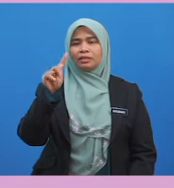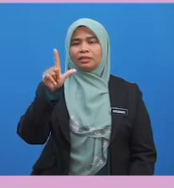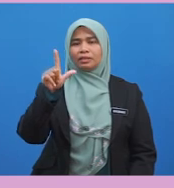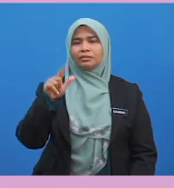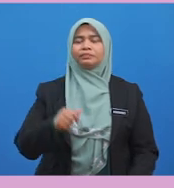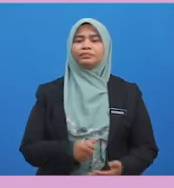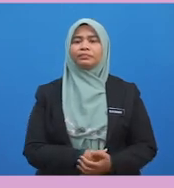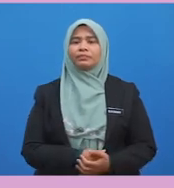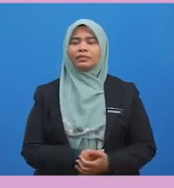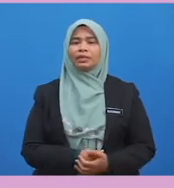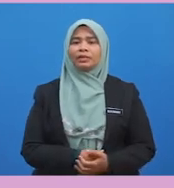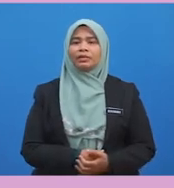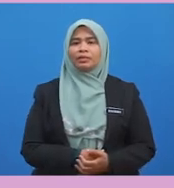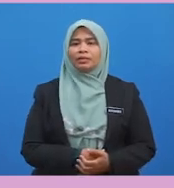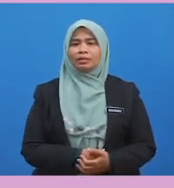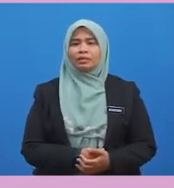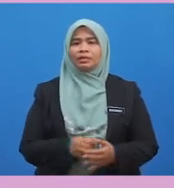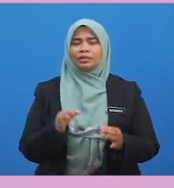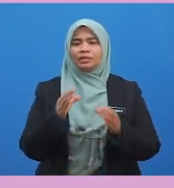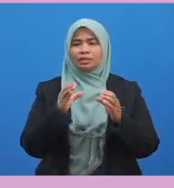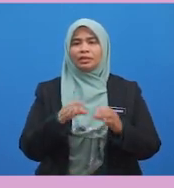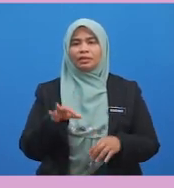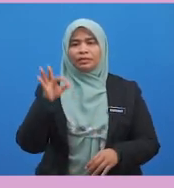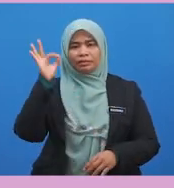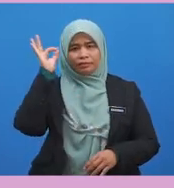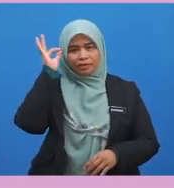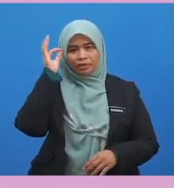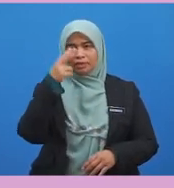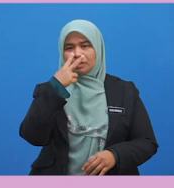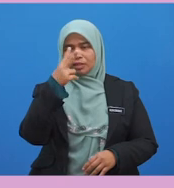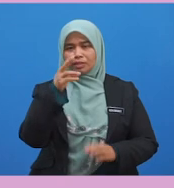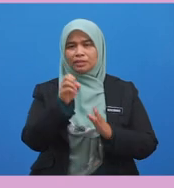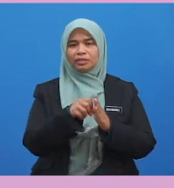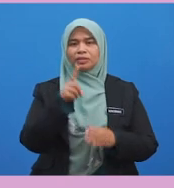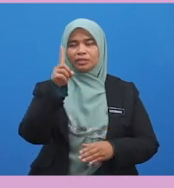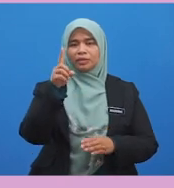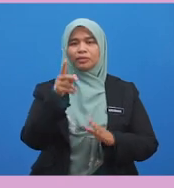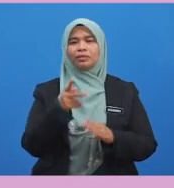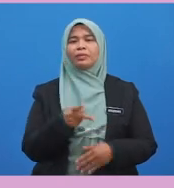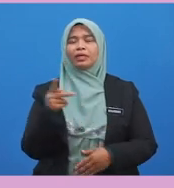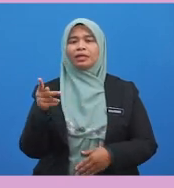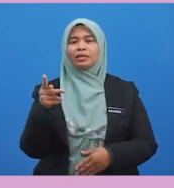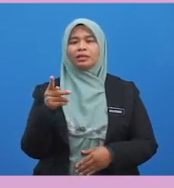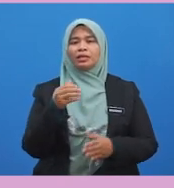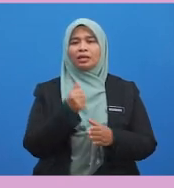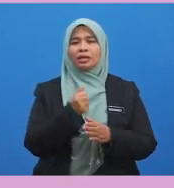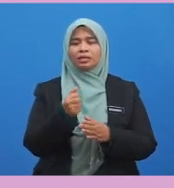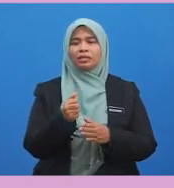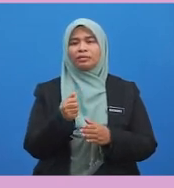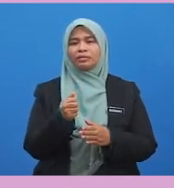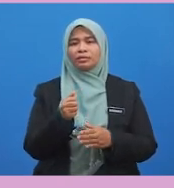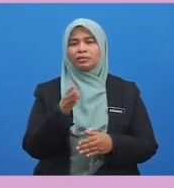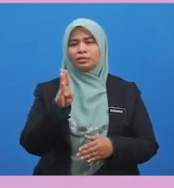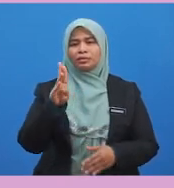Ia merupakan pemikiran yang melihat sesuatu perkara atau